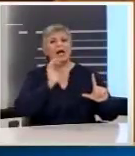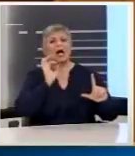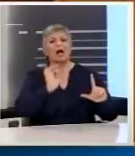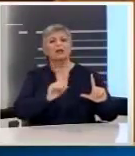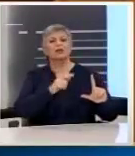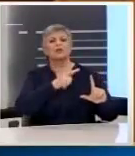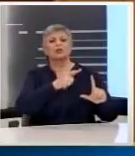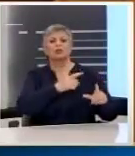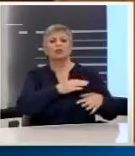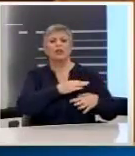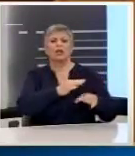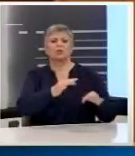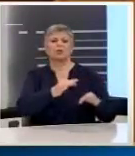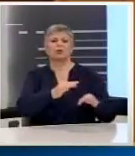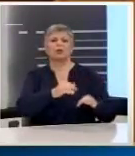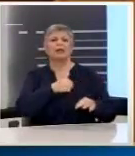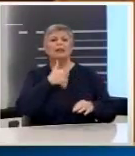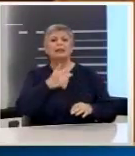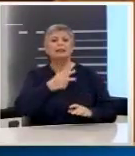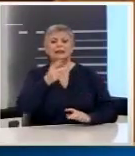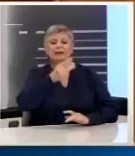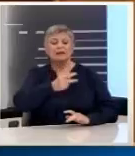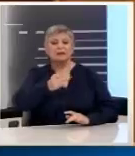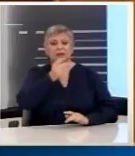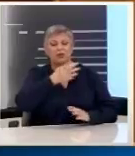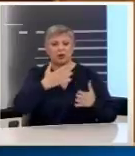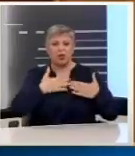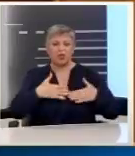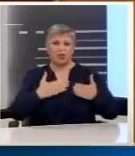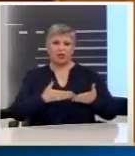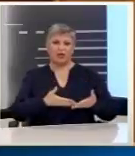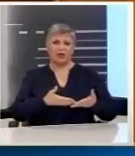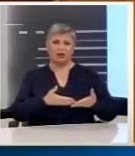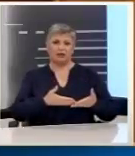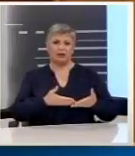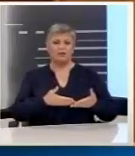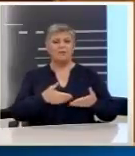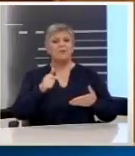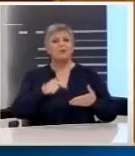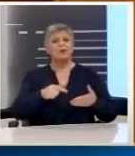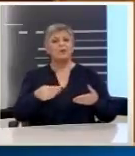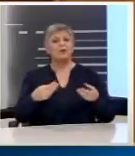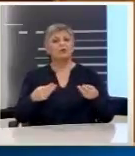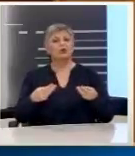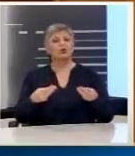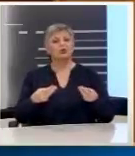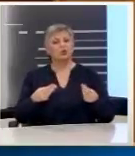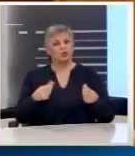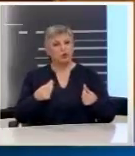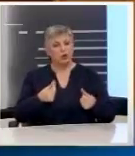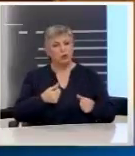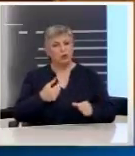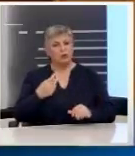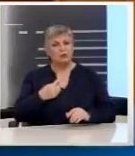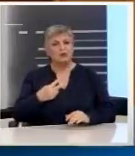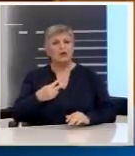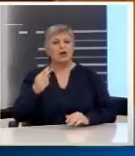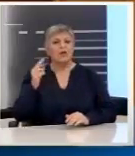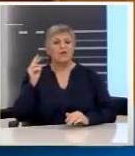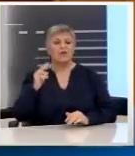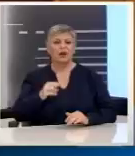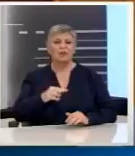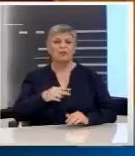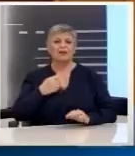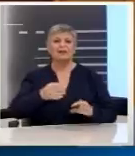με αυτόν τον τρόπο φαίνεται και η κάθετη διαχωριστική γραμμή που τέμνει